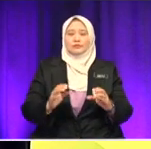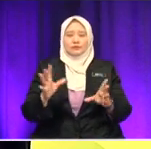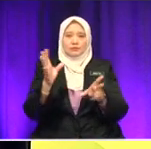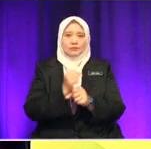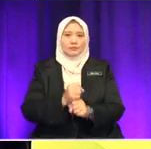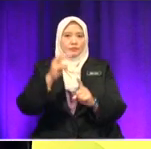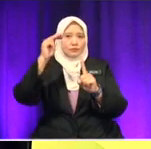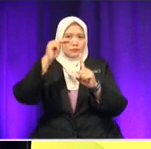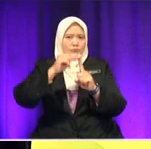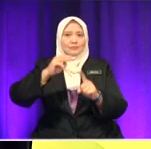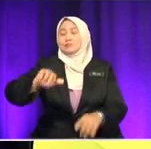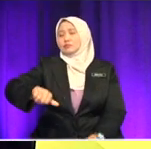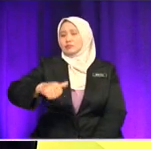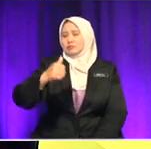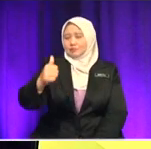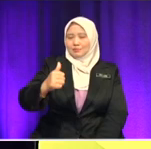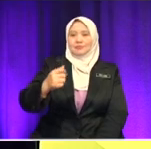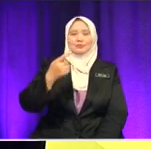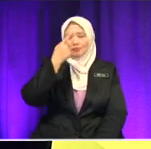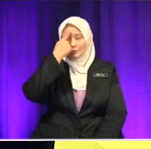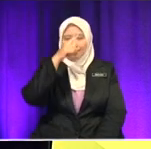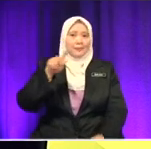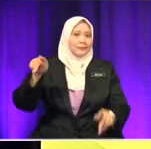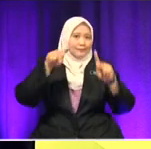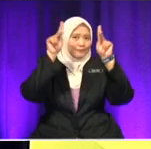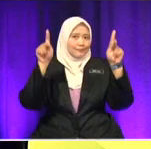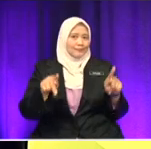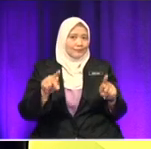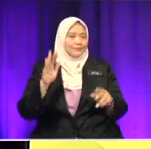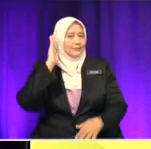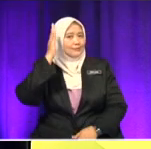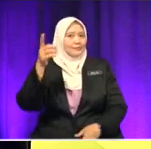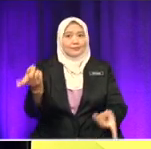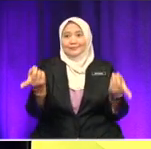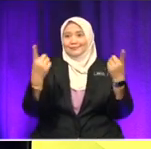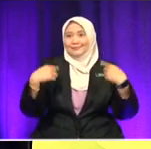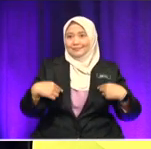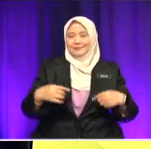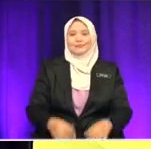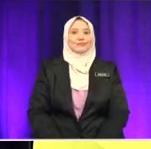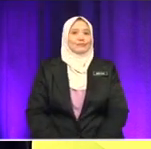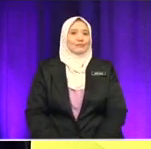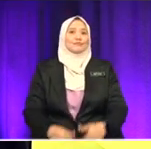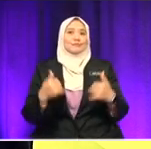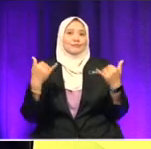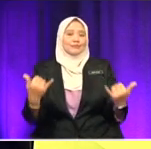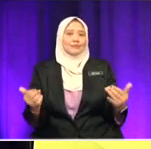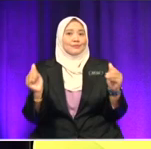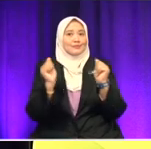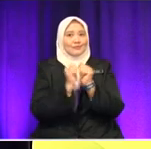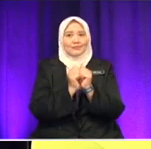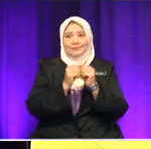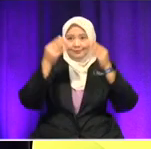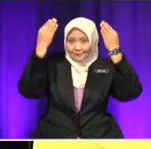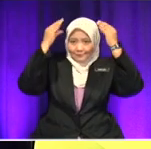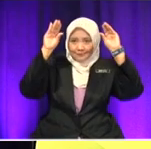baik bagi peperiksaan yang akan datang. Jadi pastinya, kita bawakan juga seorang guru yang cukup luas pengalamannya. Kita saksikan dulu profil guru